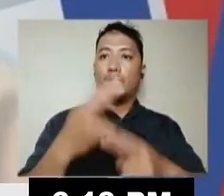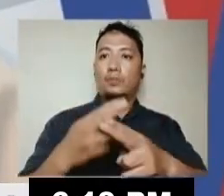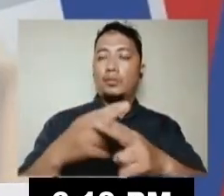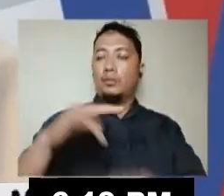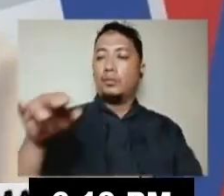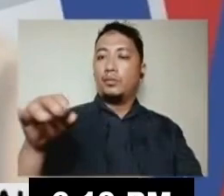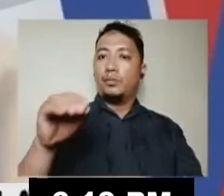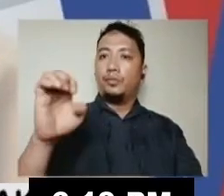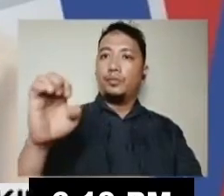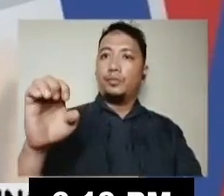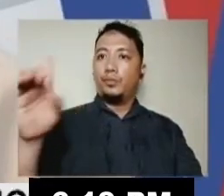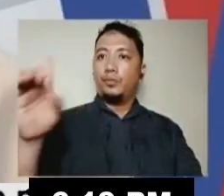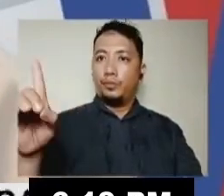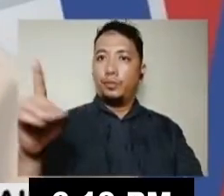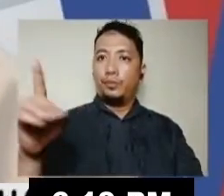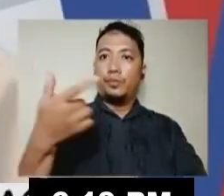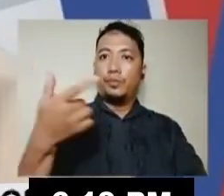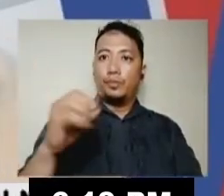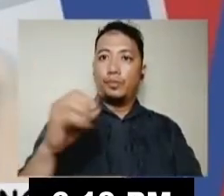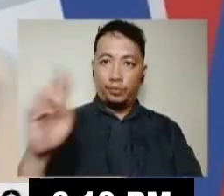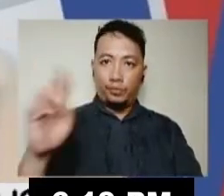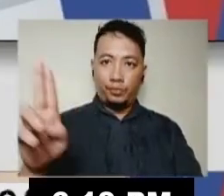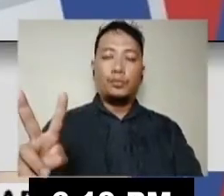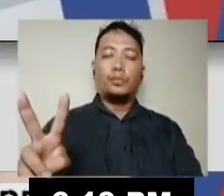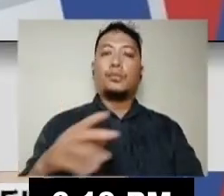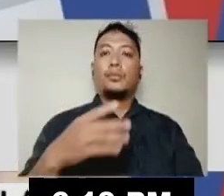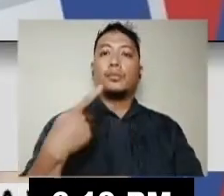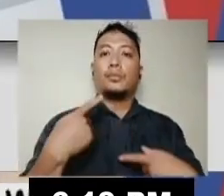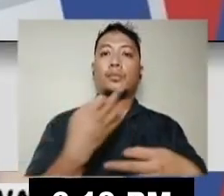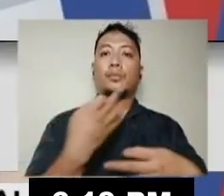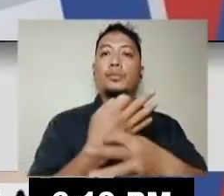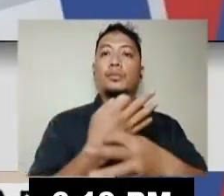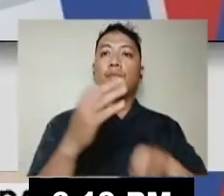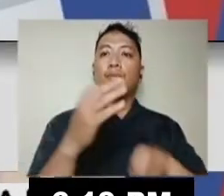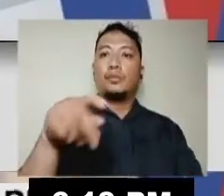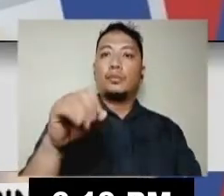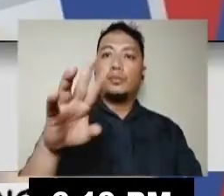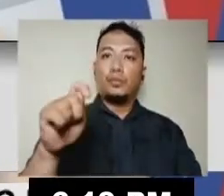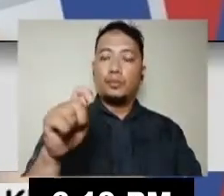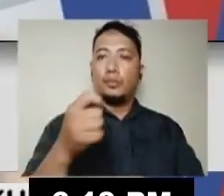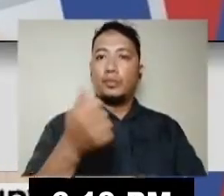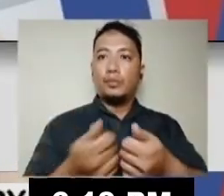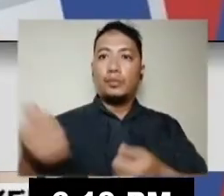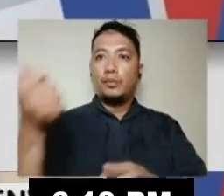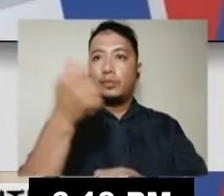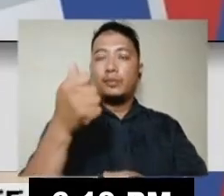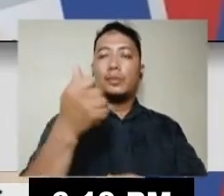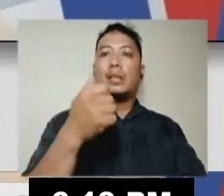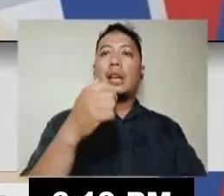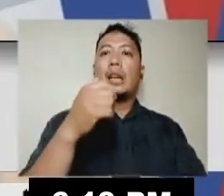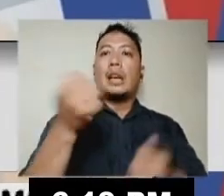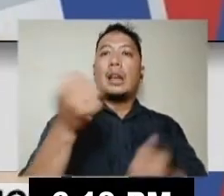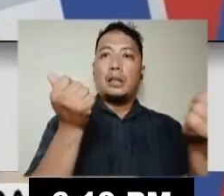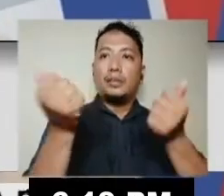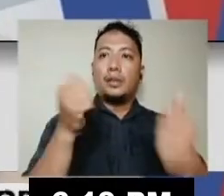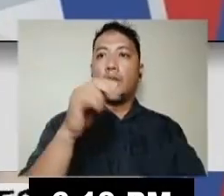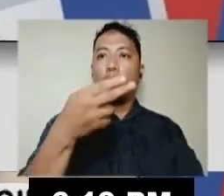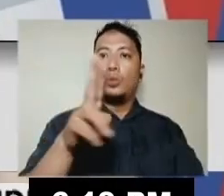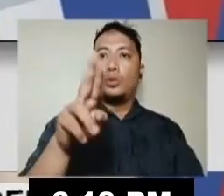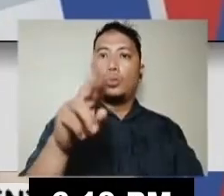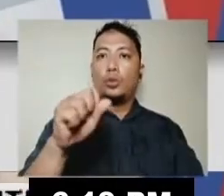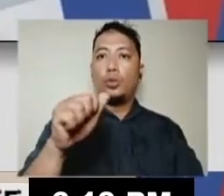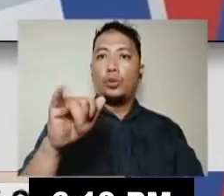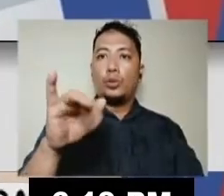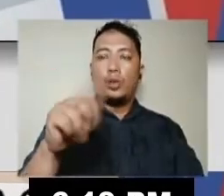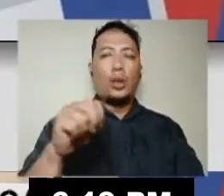ng Freeport area of Bataan headed by Admin Hussein. At wala pong nakitang anomalya